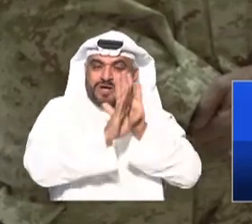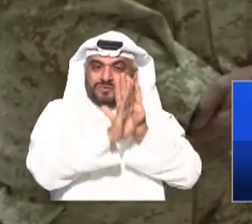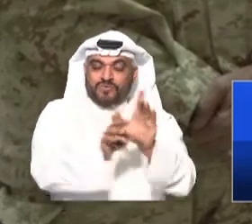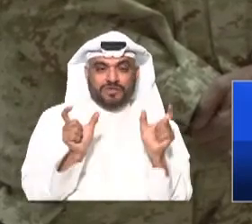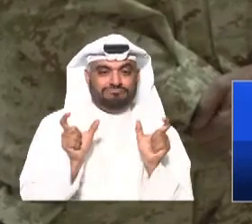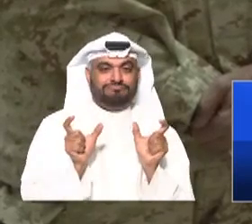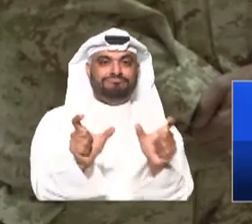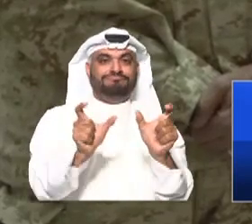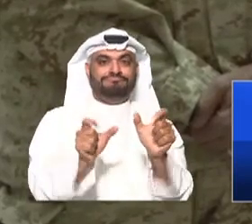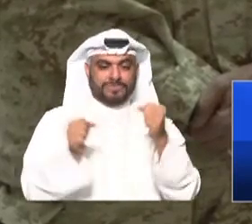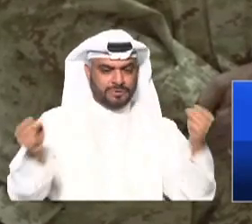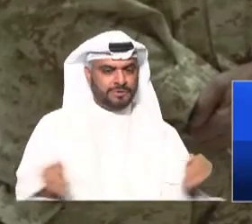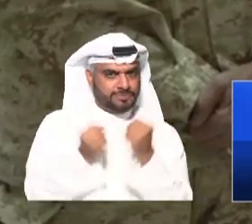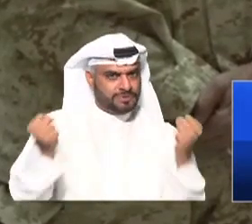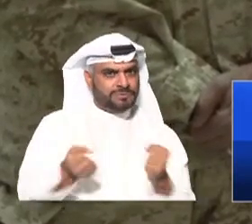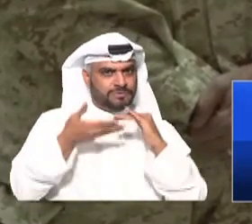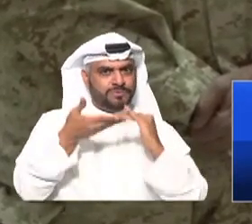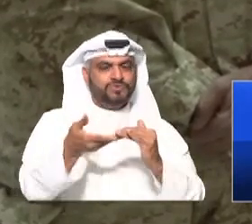ويصدون اي عدوان